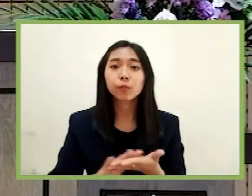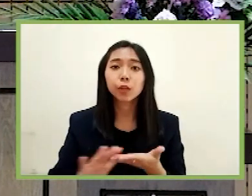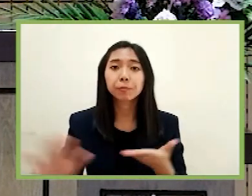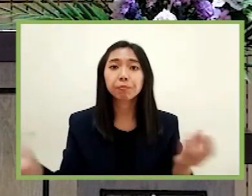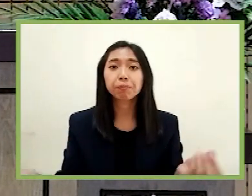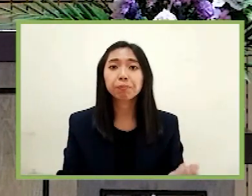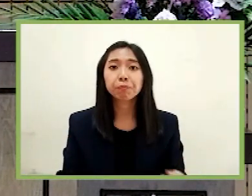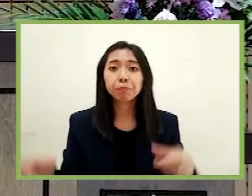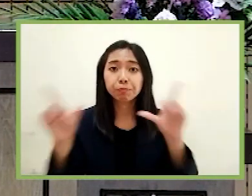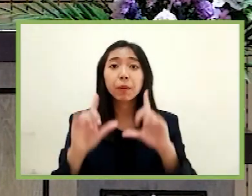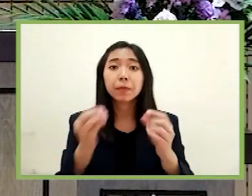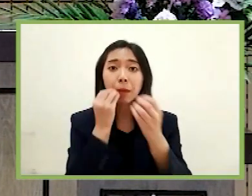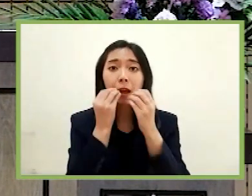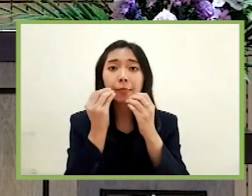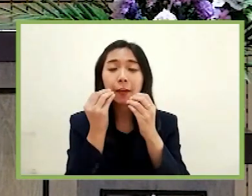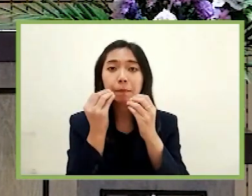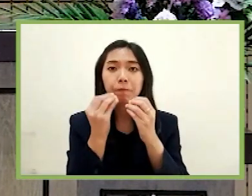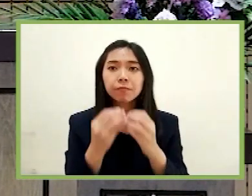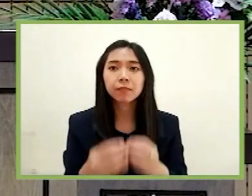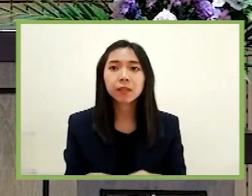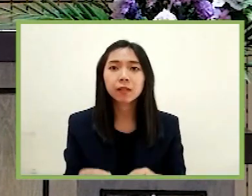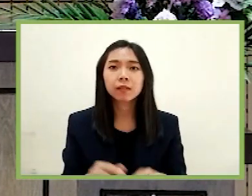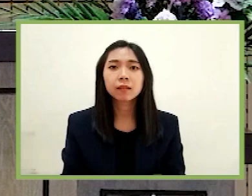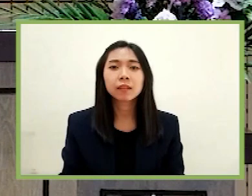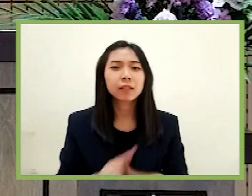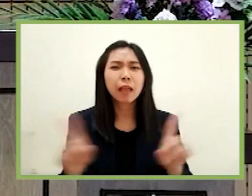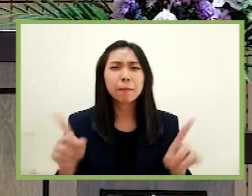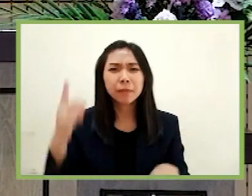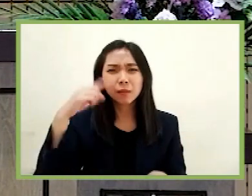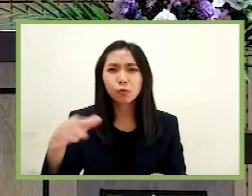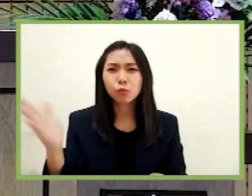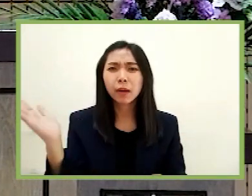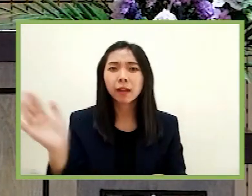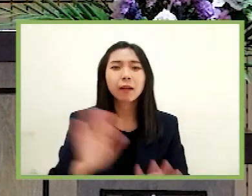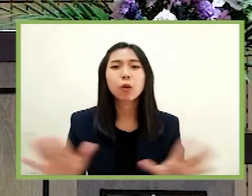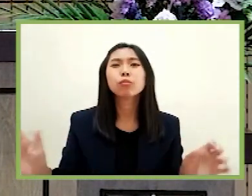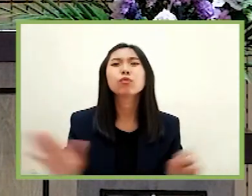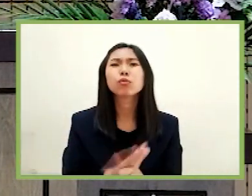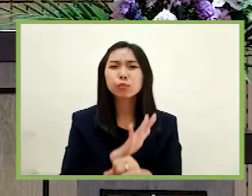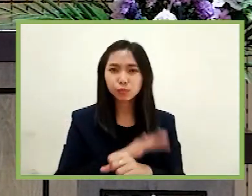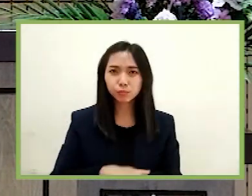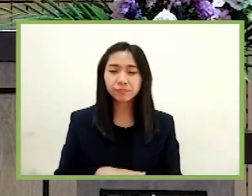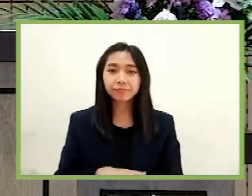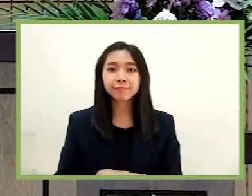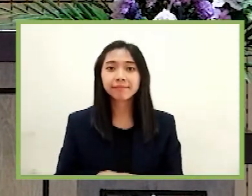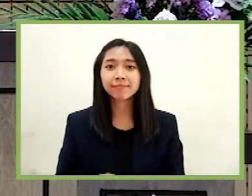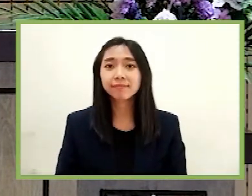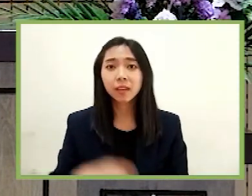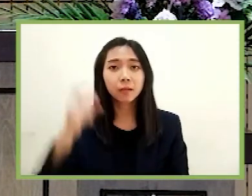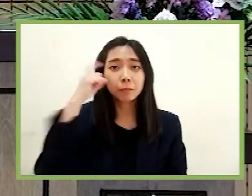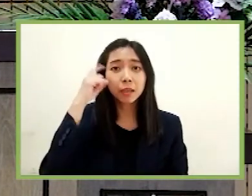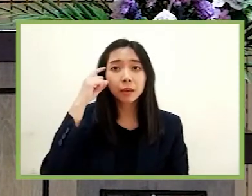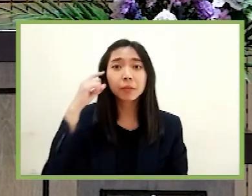makan tetapi itu semua bagi mereka belum cukup realita tentang